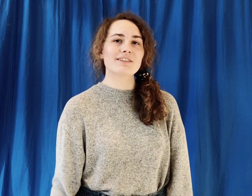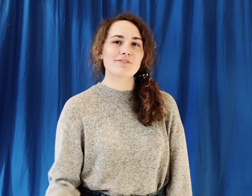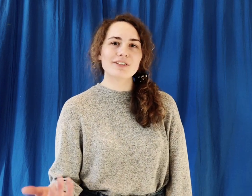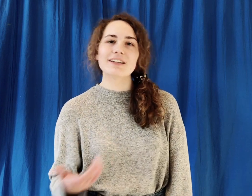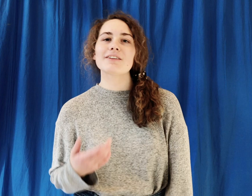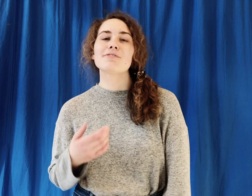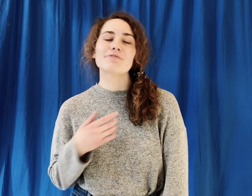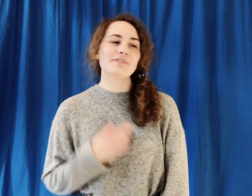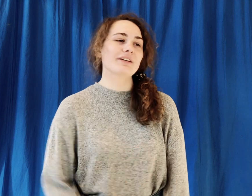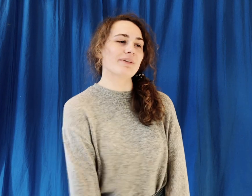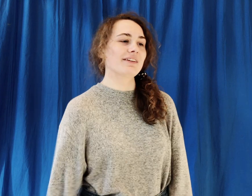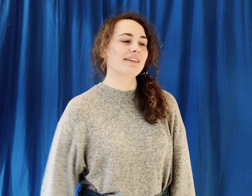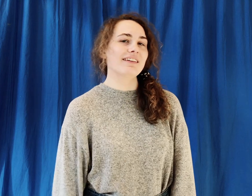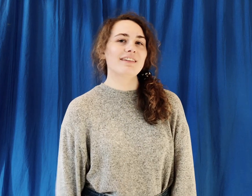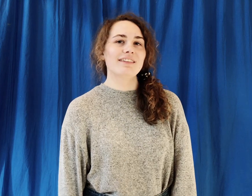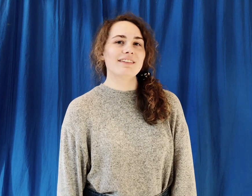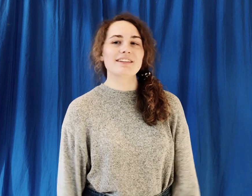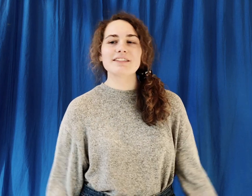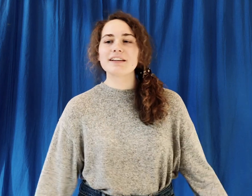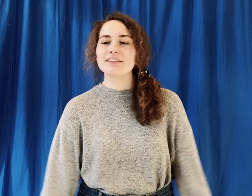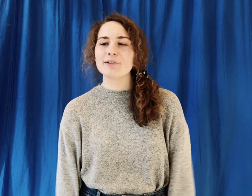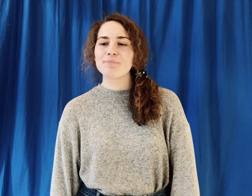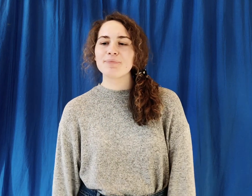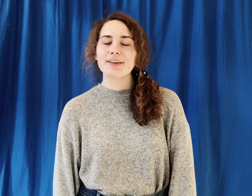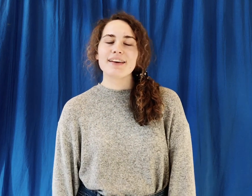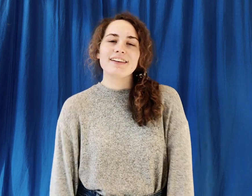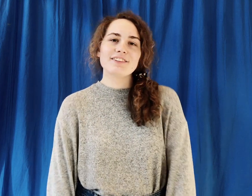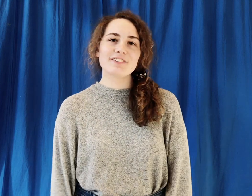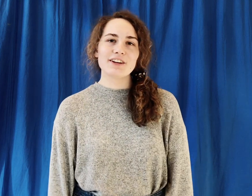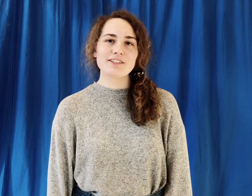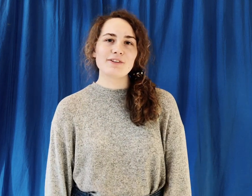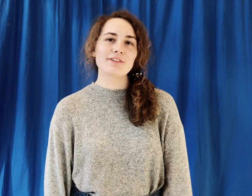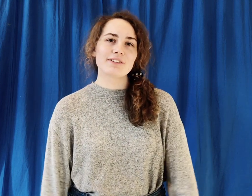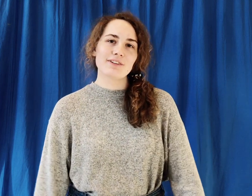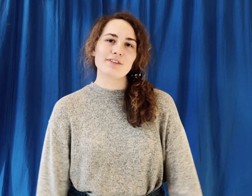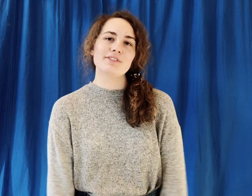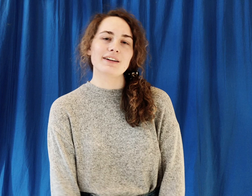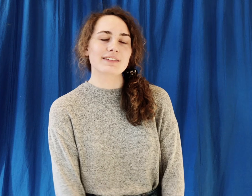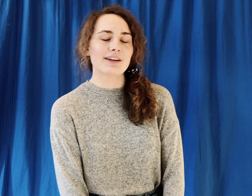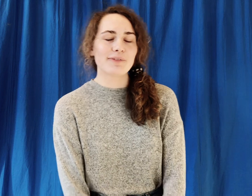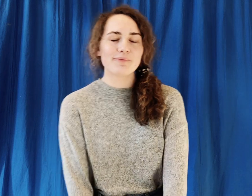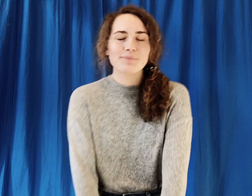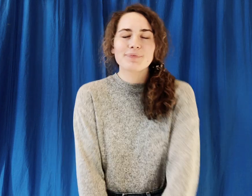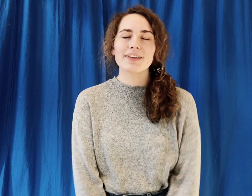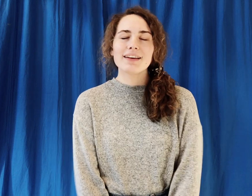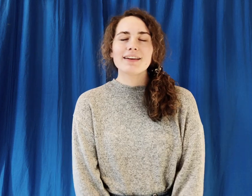Erde extra für dich und für mich gemacht. Ist das nicht klasse? Lass uns doch jetzt noch Gott dafür Danke